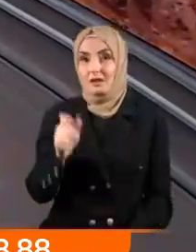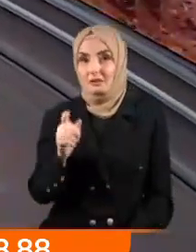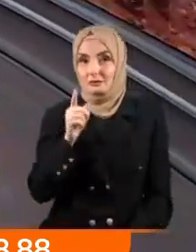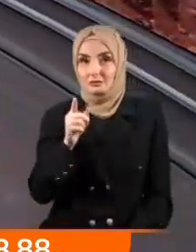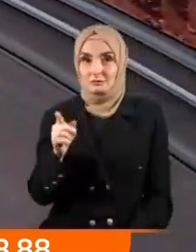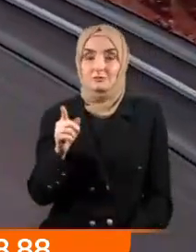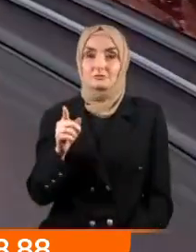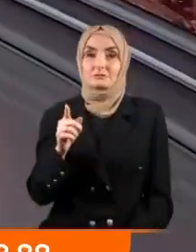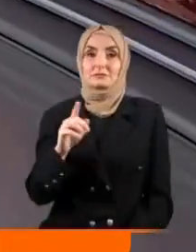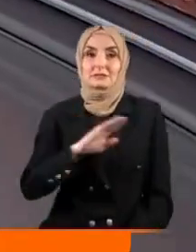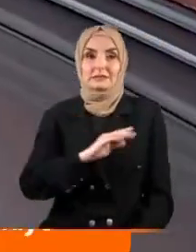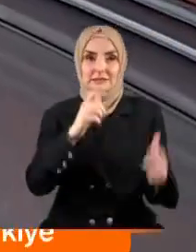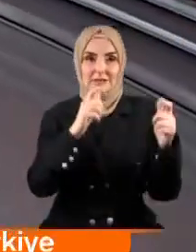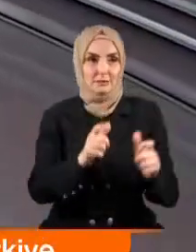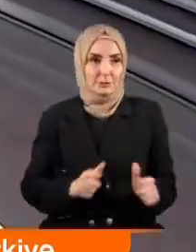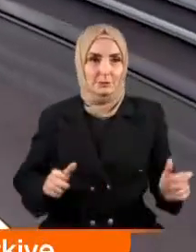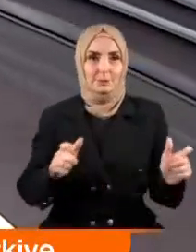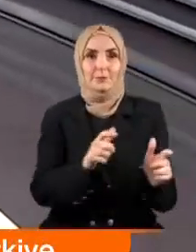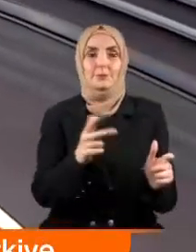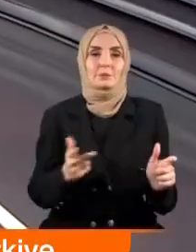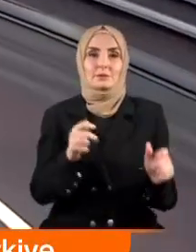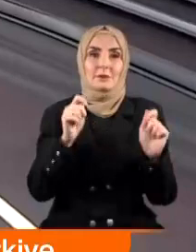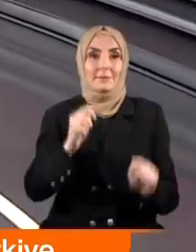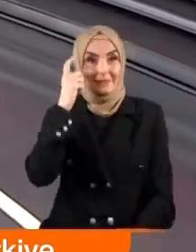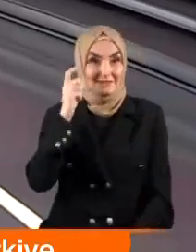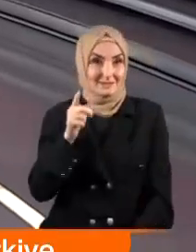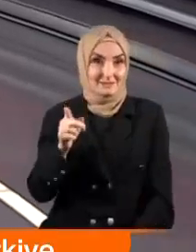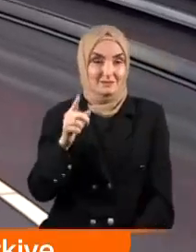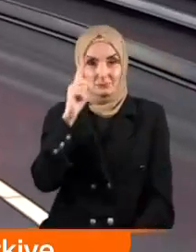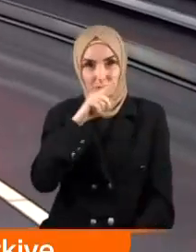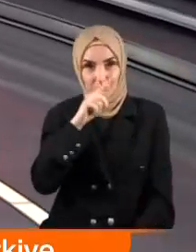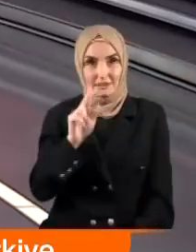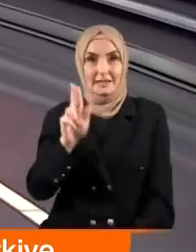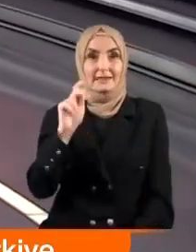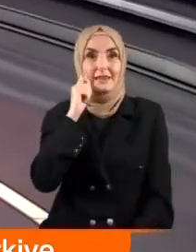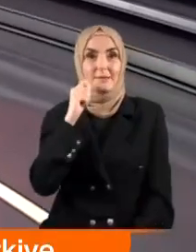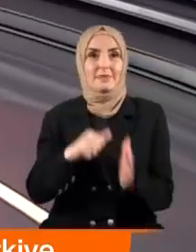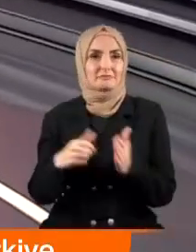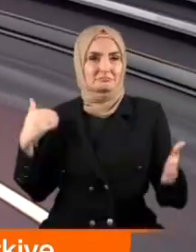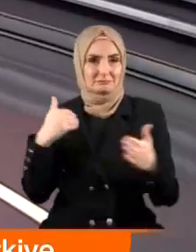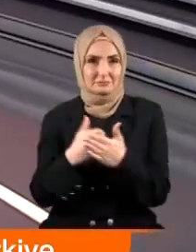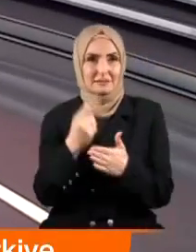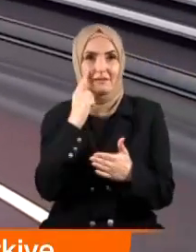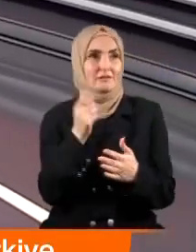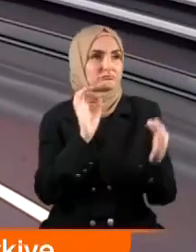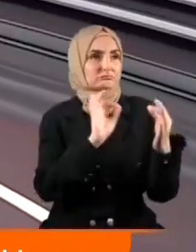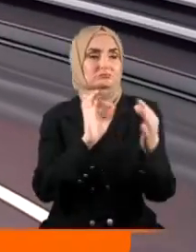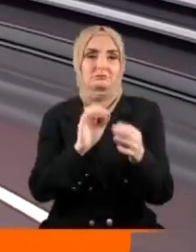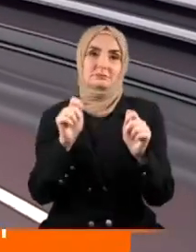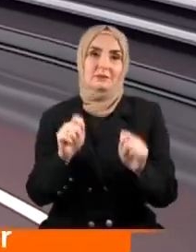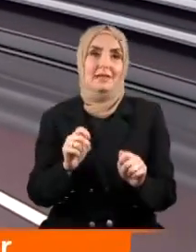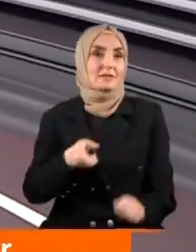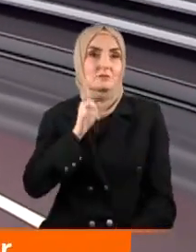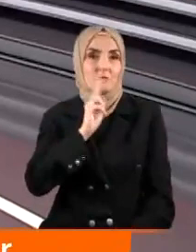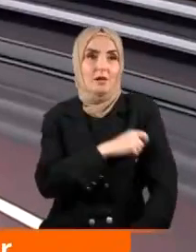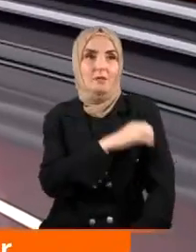ablukasını aldığı 7 Ekim'den bu yana baş döndüren bir görüşme trafiği yürütüyor. Son durağı Almanya'ydı. Dünyanın manşetlere taşıdığı kritik